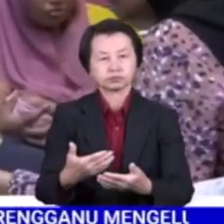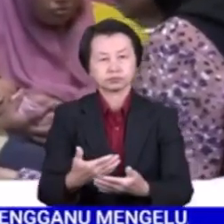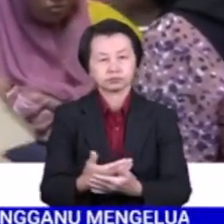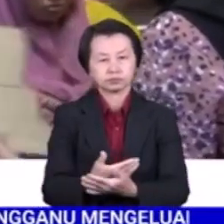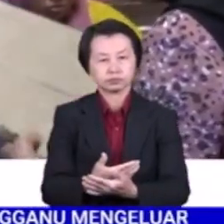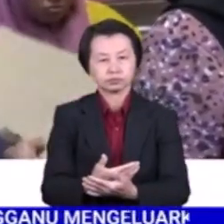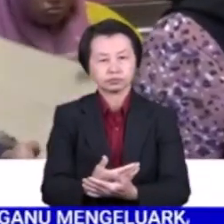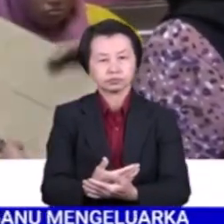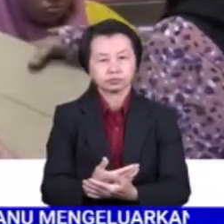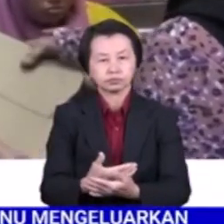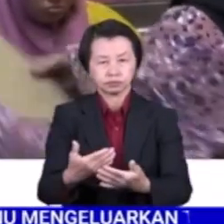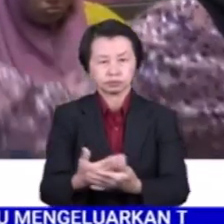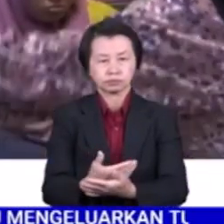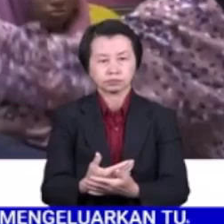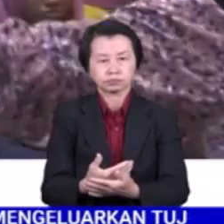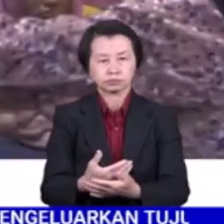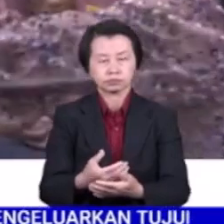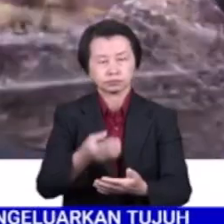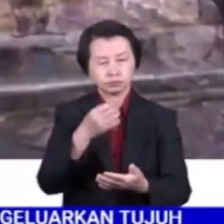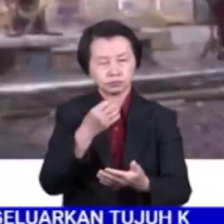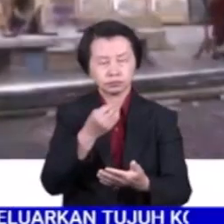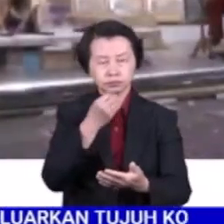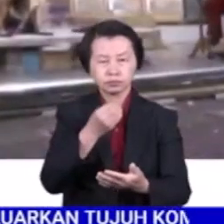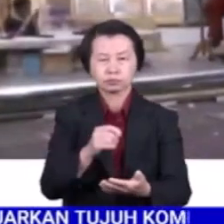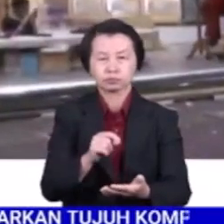Bau ni lah dapat makan nasi ayam semua.